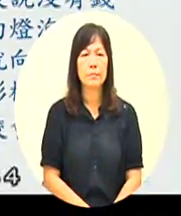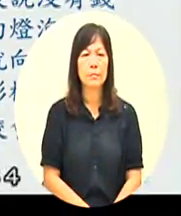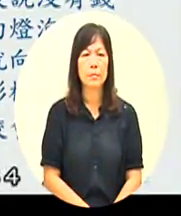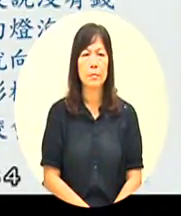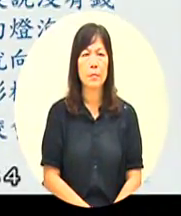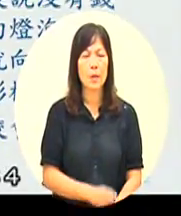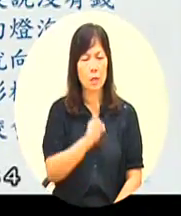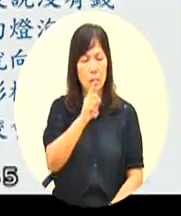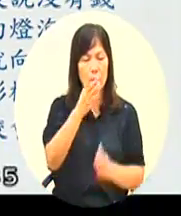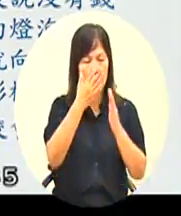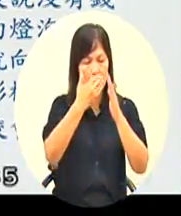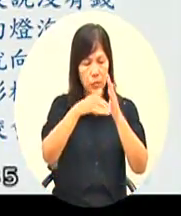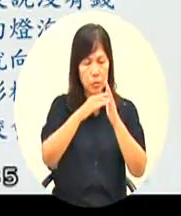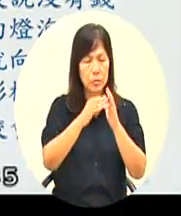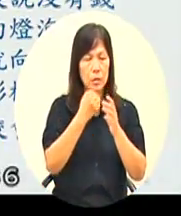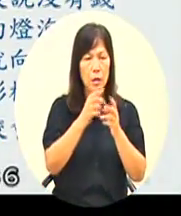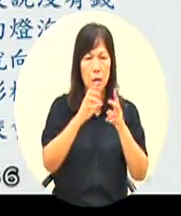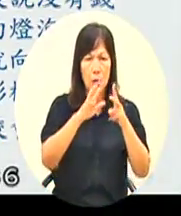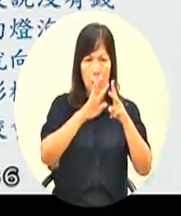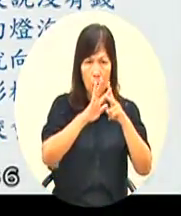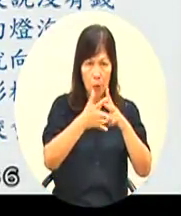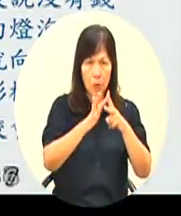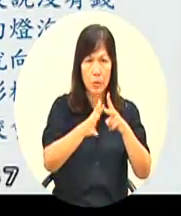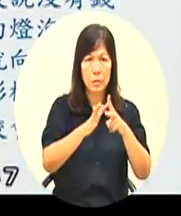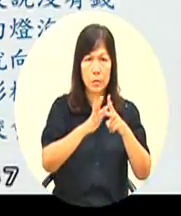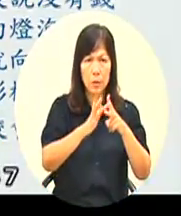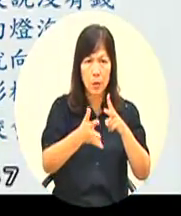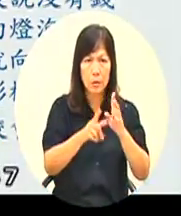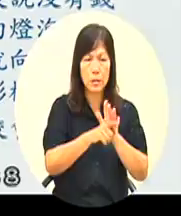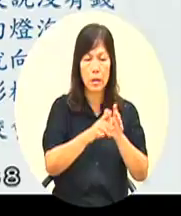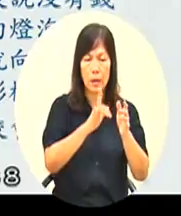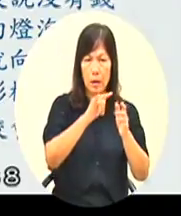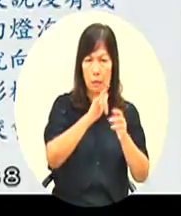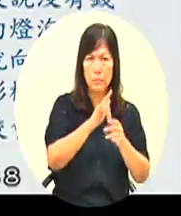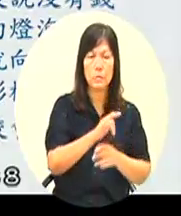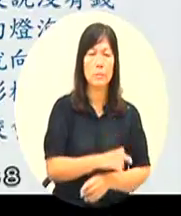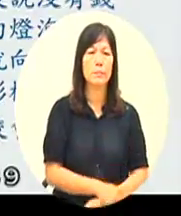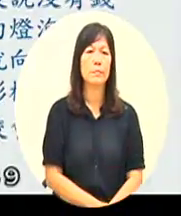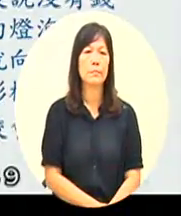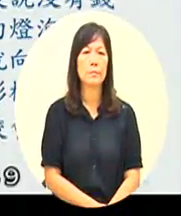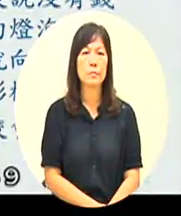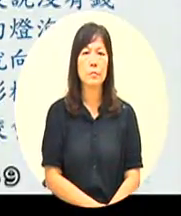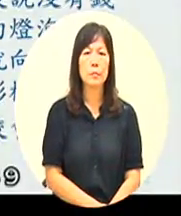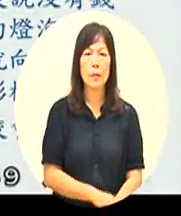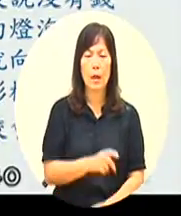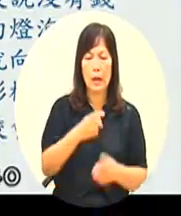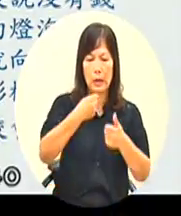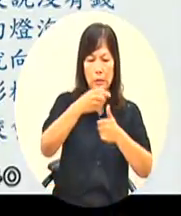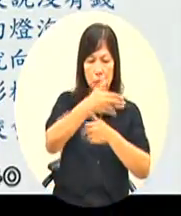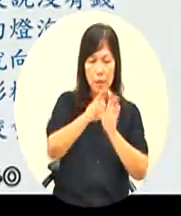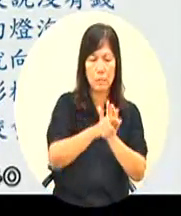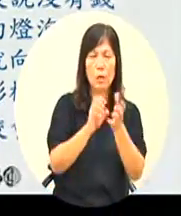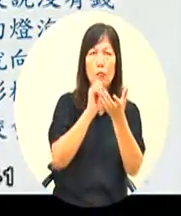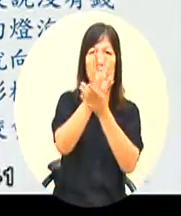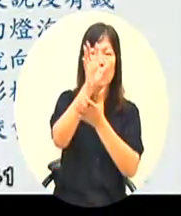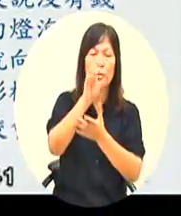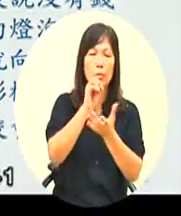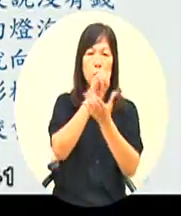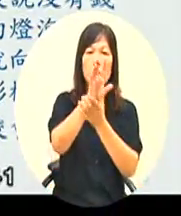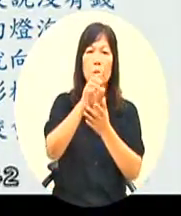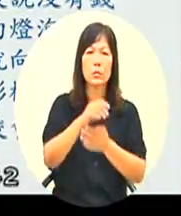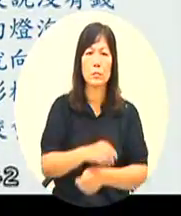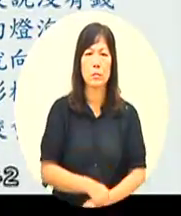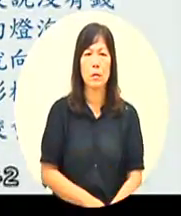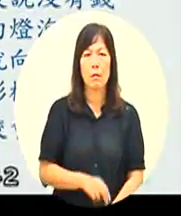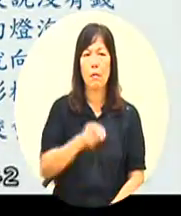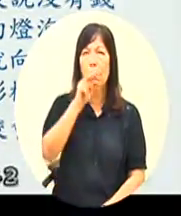有一间学校啊，小学啊，有一个老师啊，他的教室的投影机他觉得